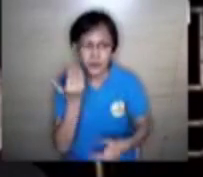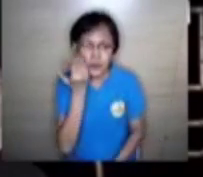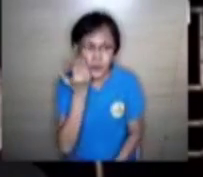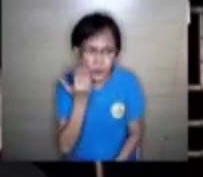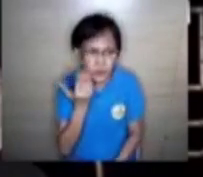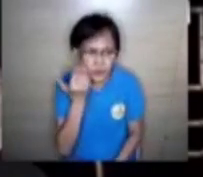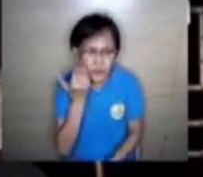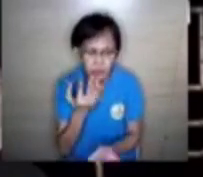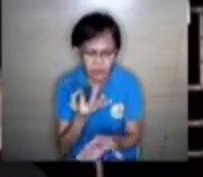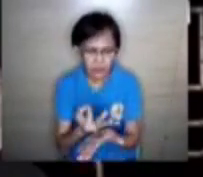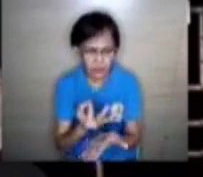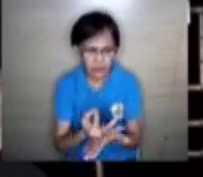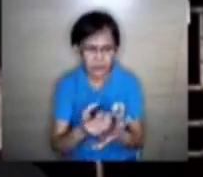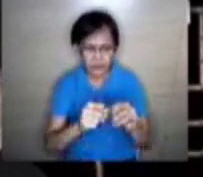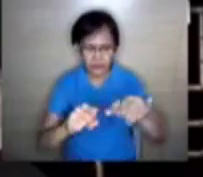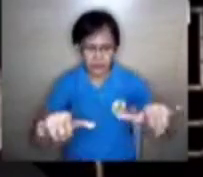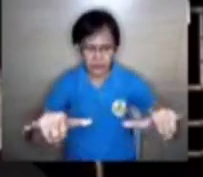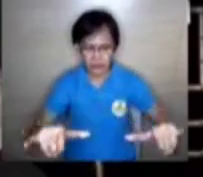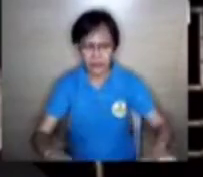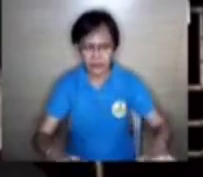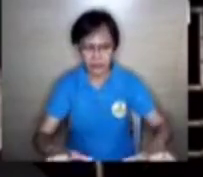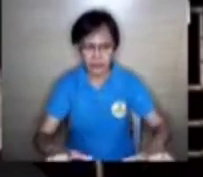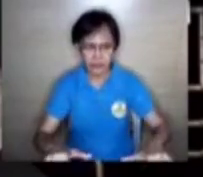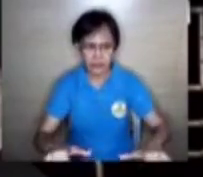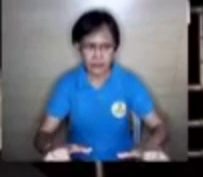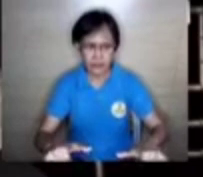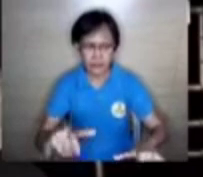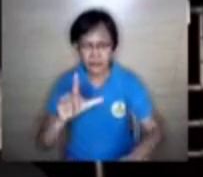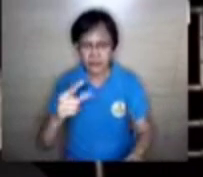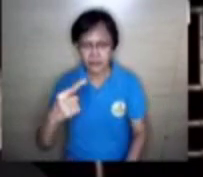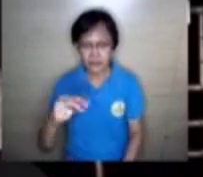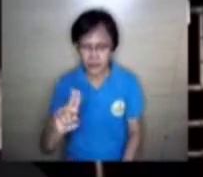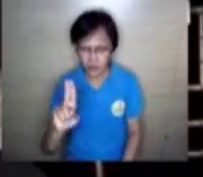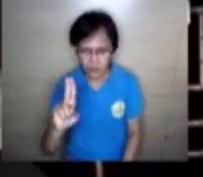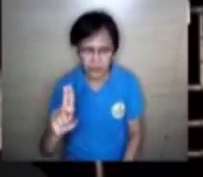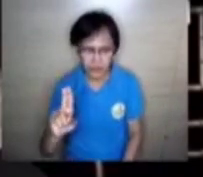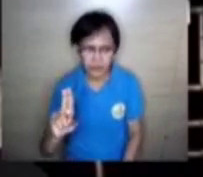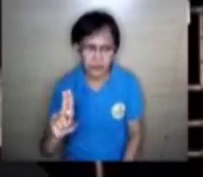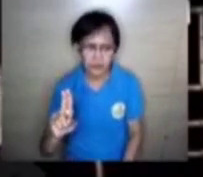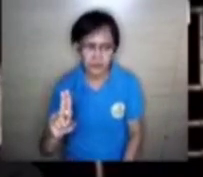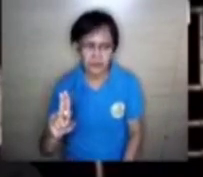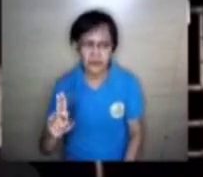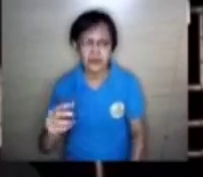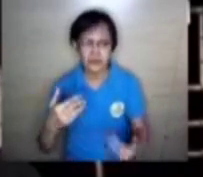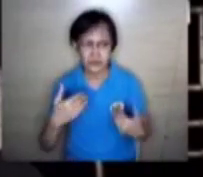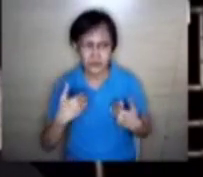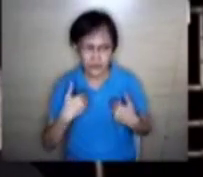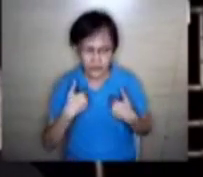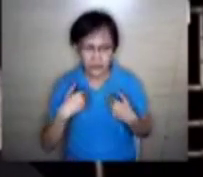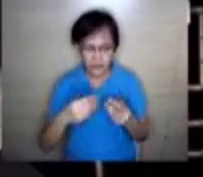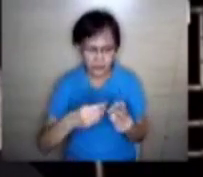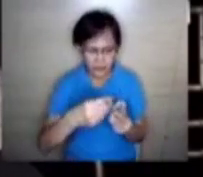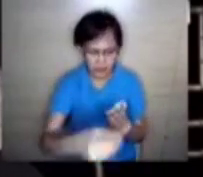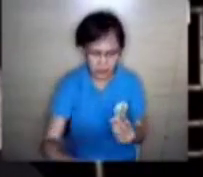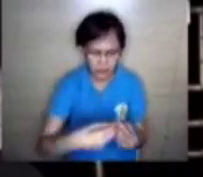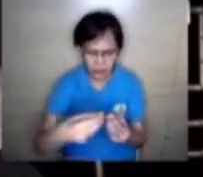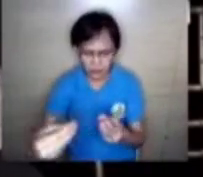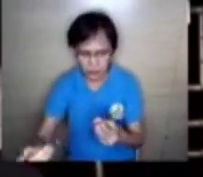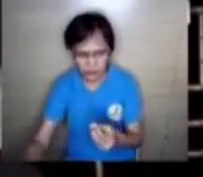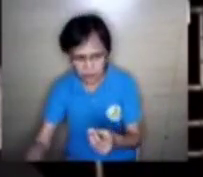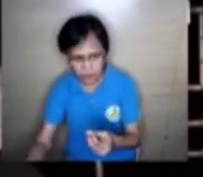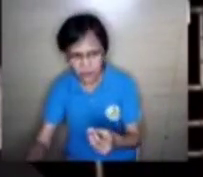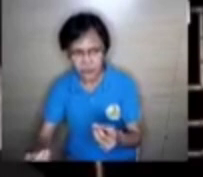financial systems ng ating LGU. Ito po yung sa requisition at distribution, recording